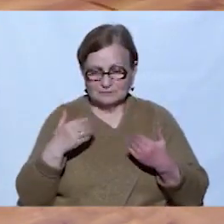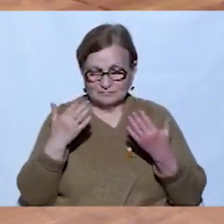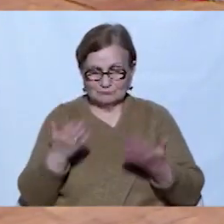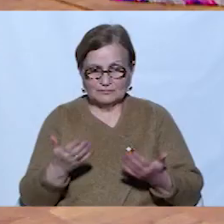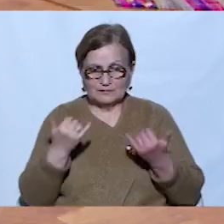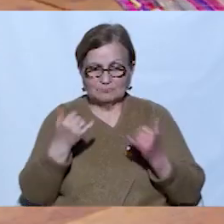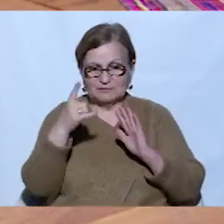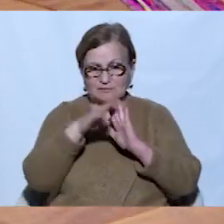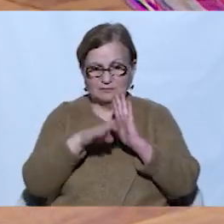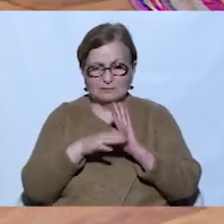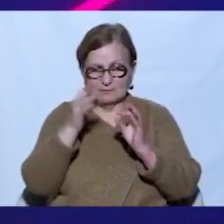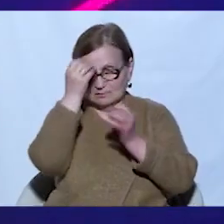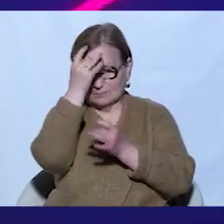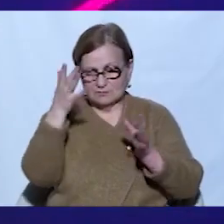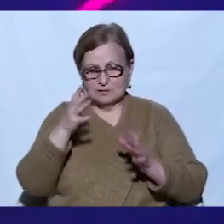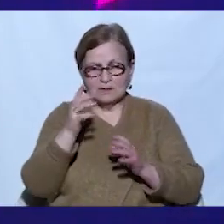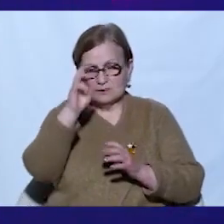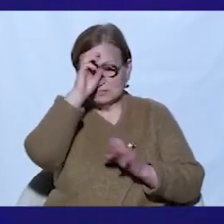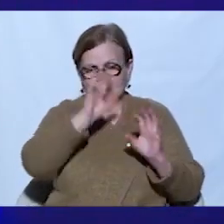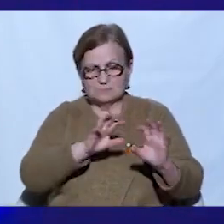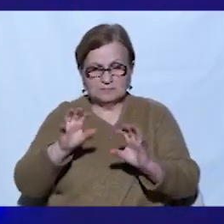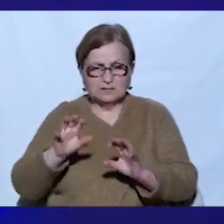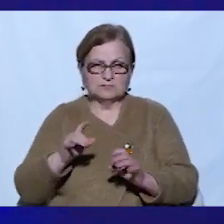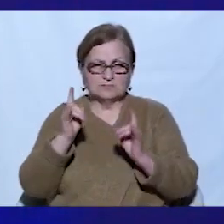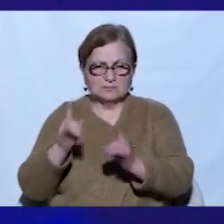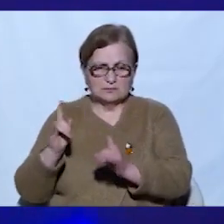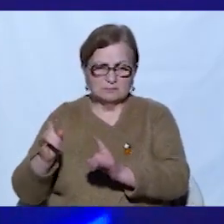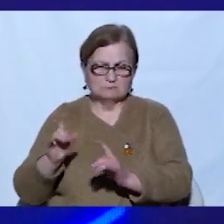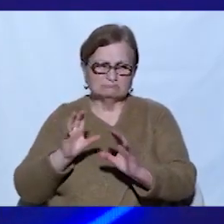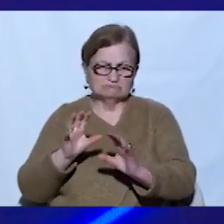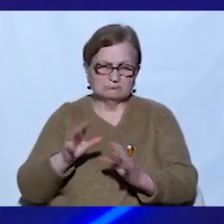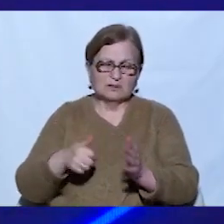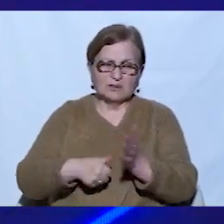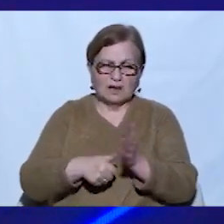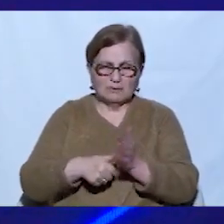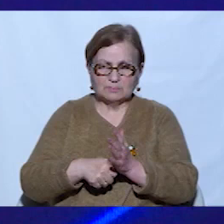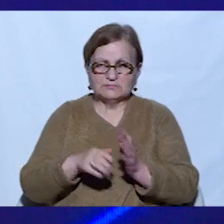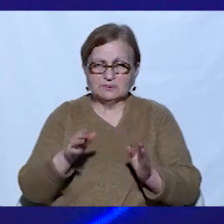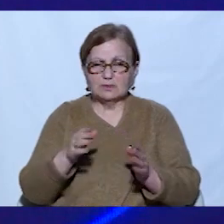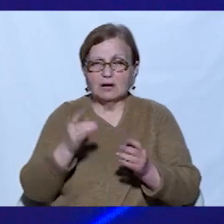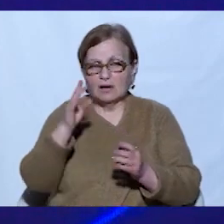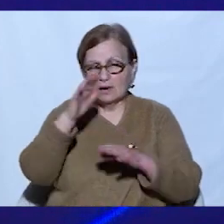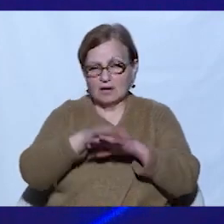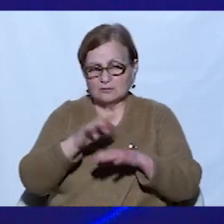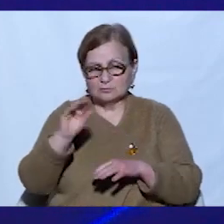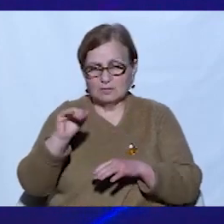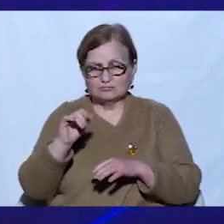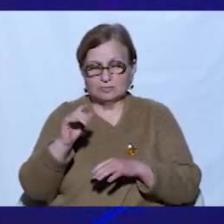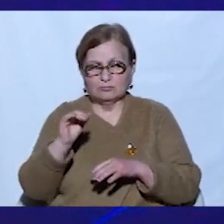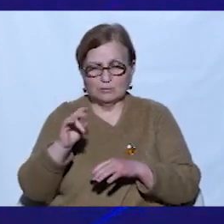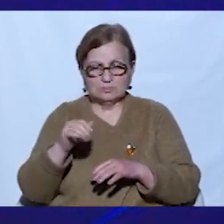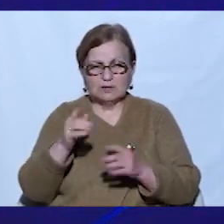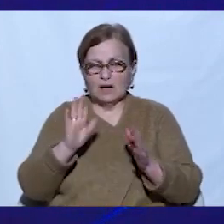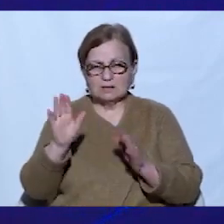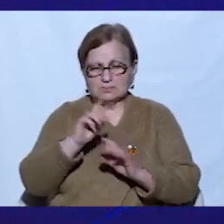დღემშვიდობისა, პირველი არხი განათლება. სახელმწიფო ზრუნვისა და ტრაფიკინგის მსხვერპლთა დაზარლებულთა დახმარების სააგენტო. გაიროს ბავშვთა ფონდი და